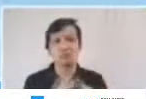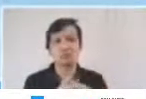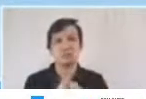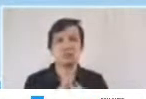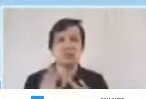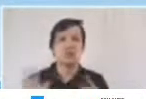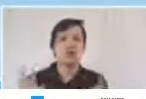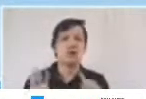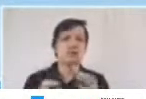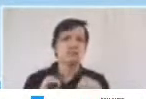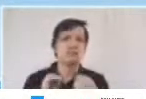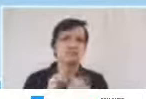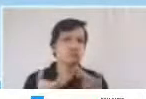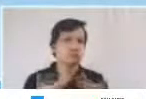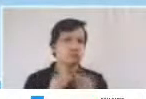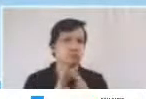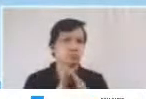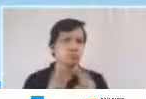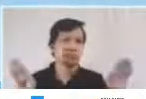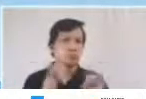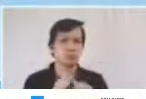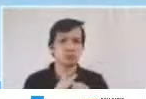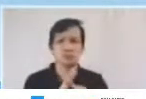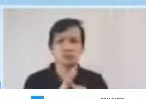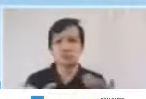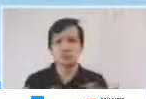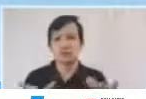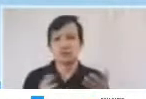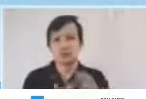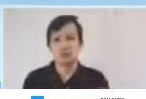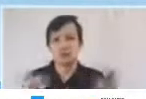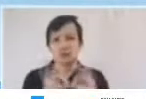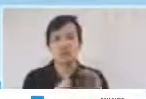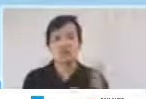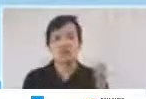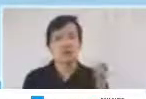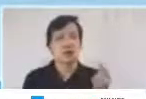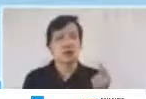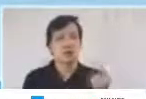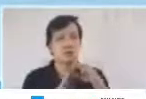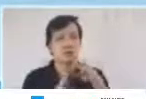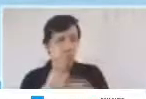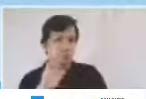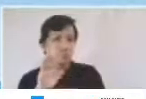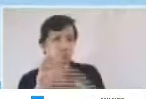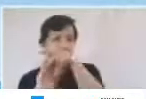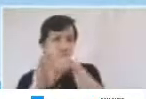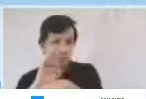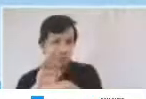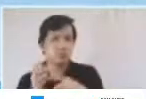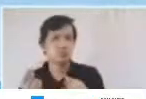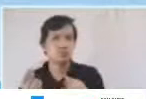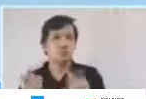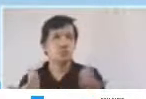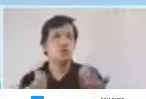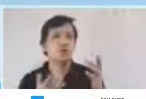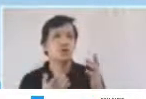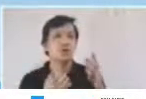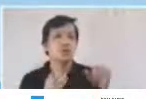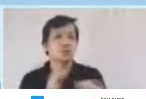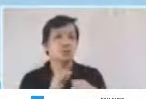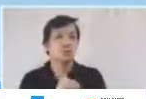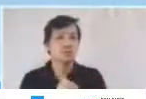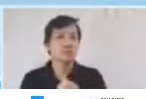po tayong HEPA filtration system. Sa madaling salita, ito po ay isang sistema na naka-install sa ating technological